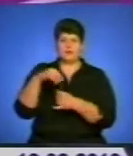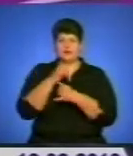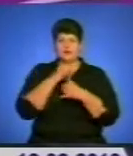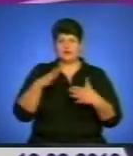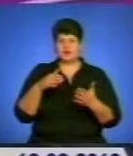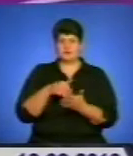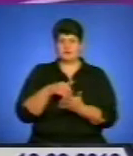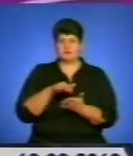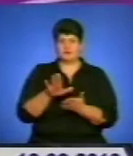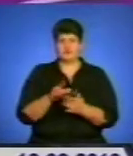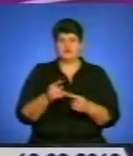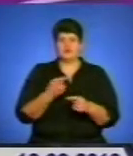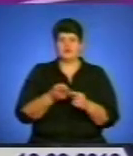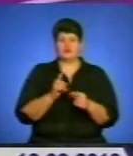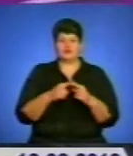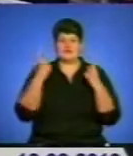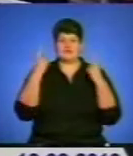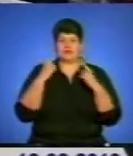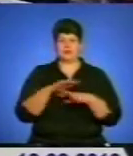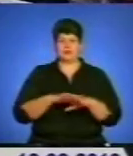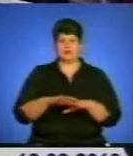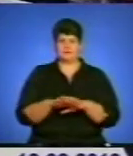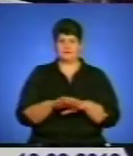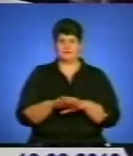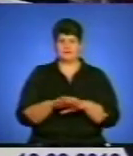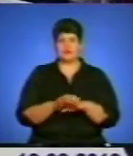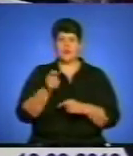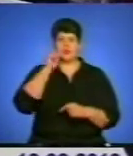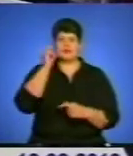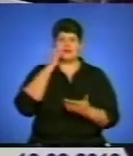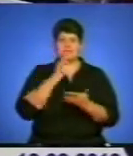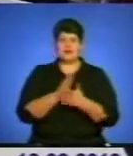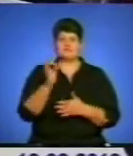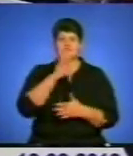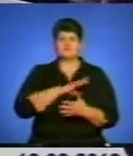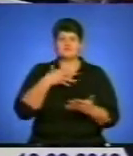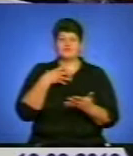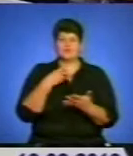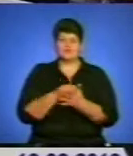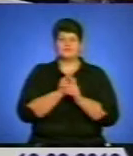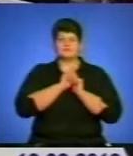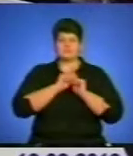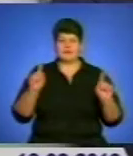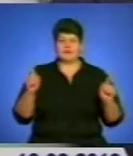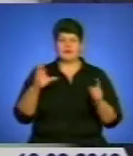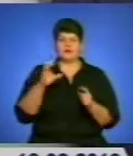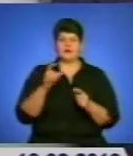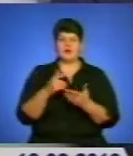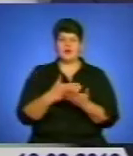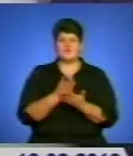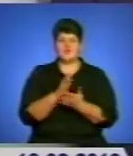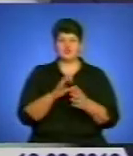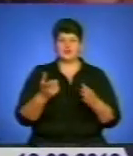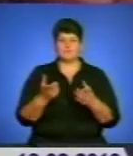настільки потужного ринку? Україна має використати своє унікальне геополітичне положення, наголошує